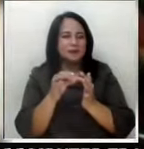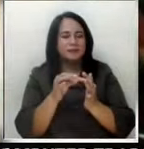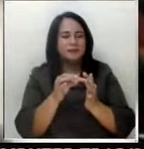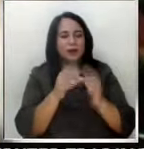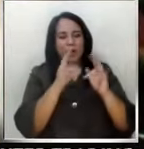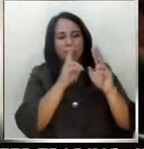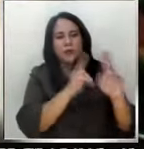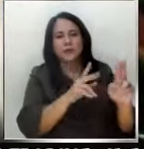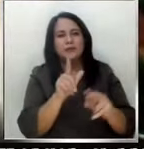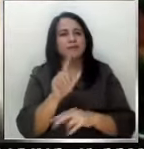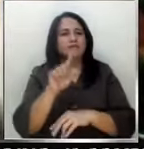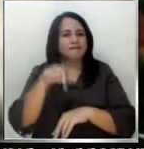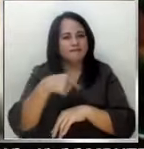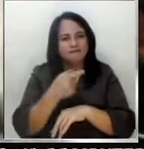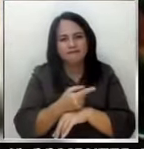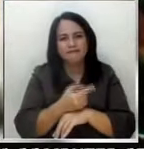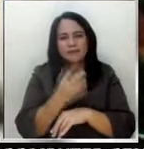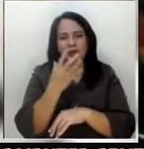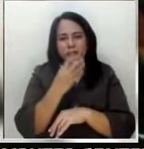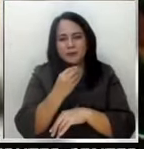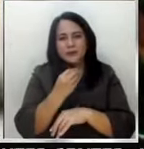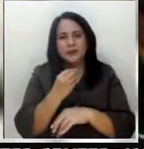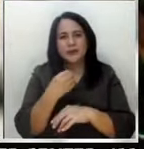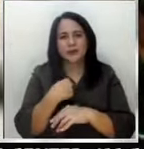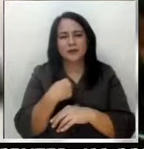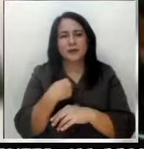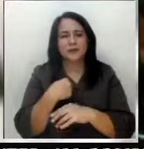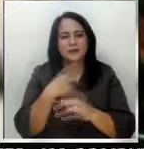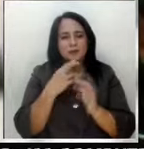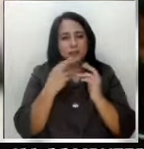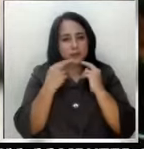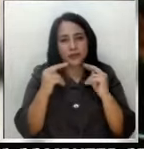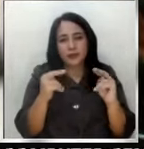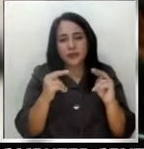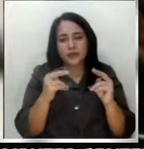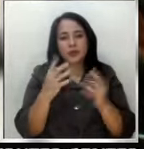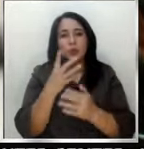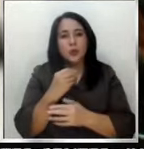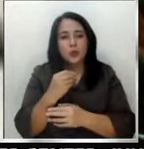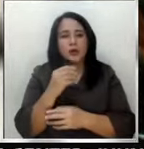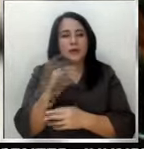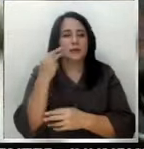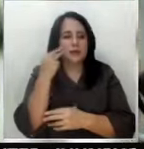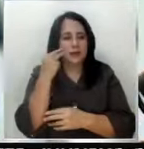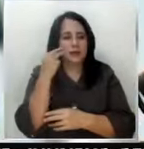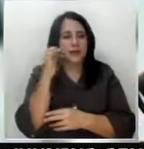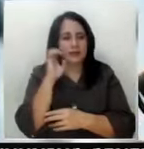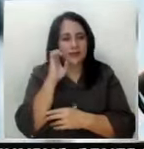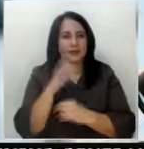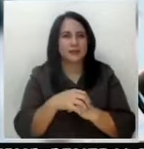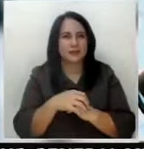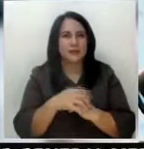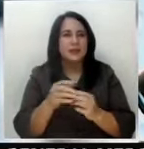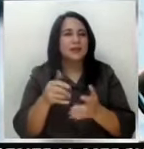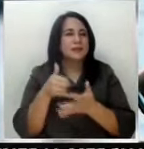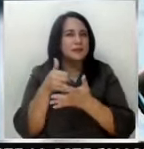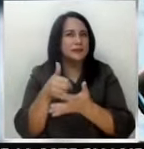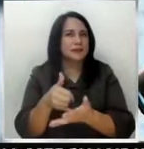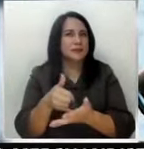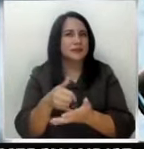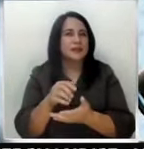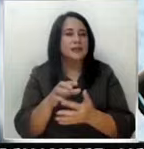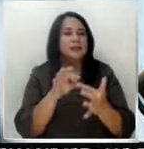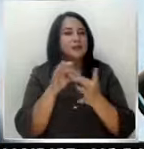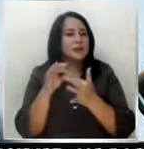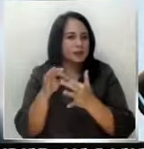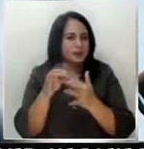24 Oras Anchor at veteranong mamamahayag na si Mike Enriquez. may ibinigay ang Anak TV na espesyal na